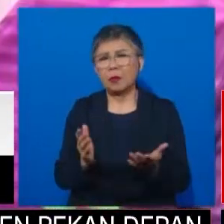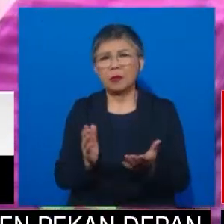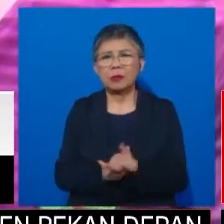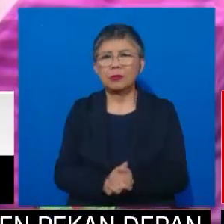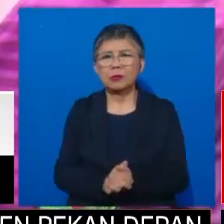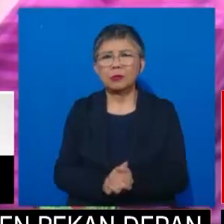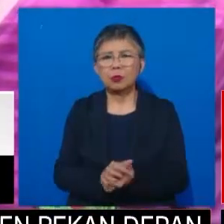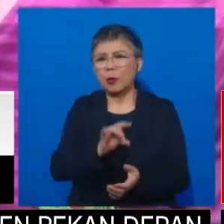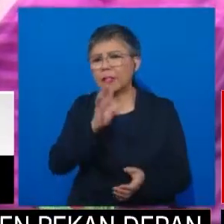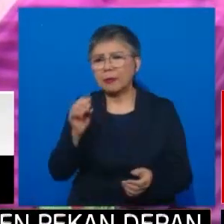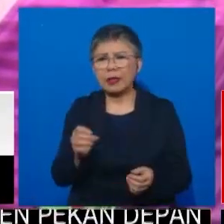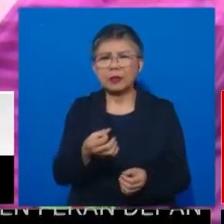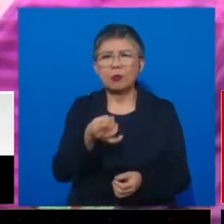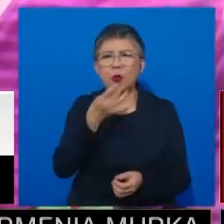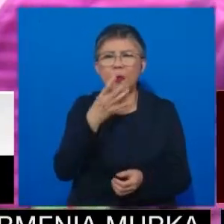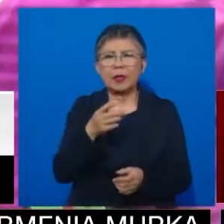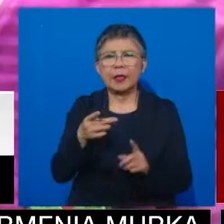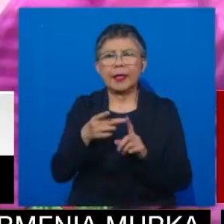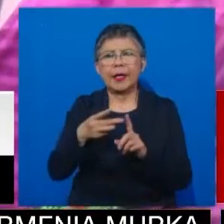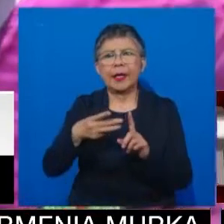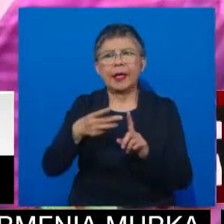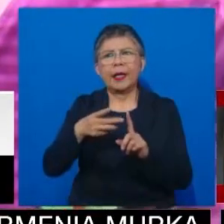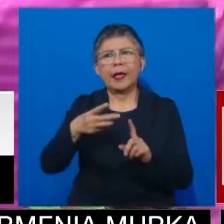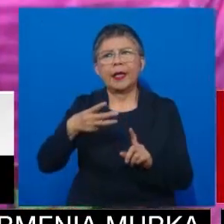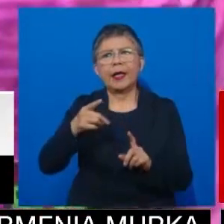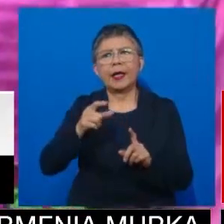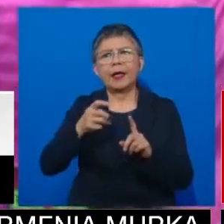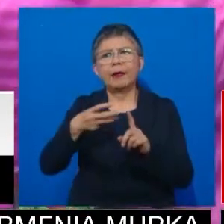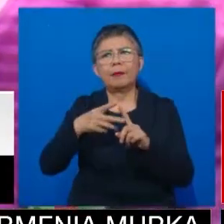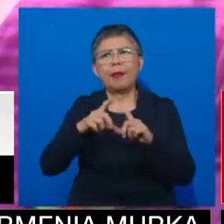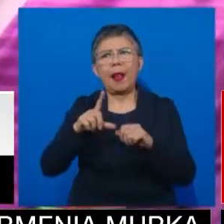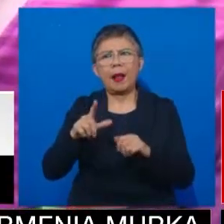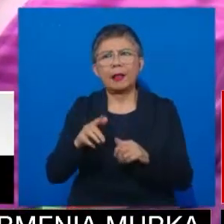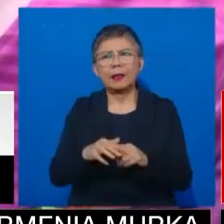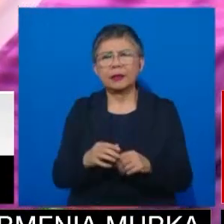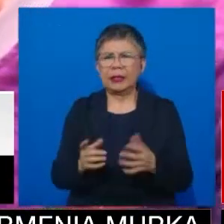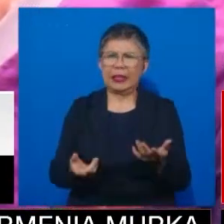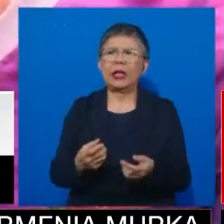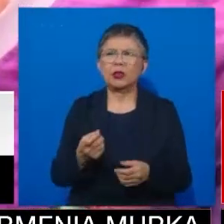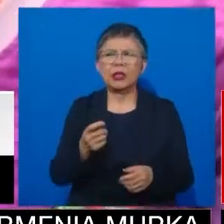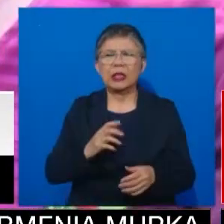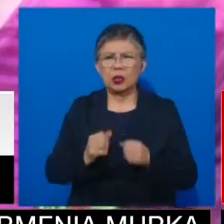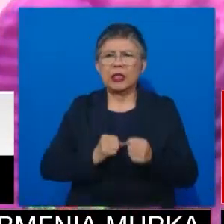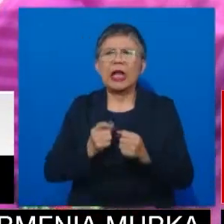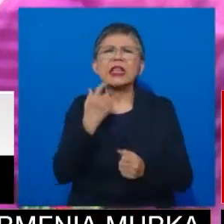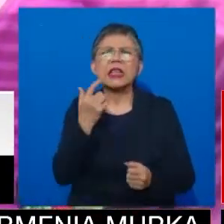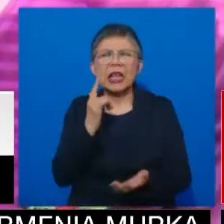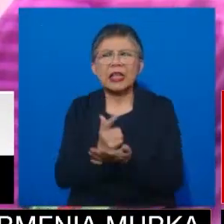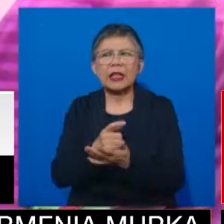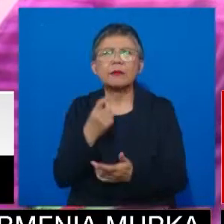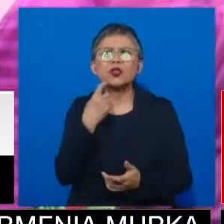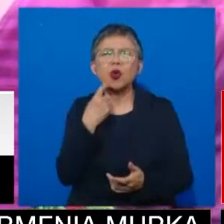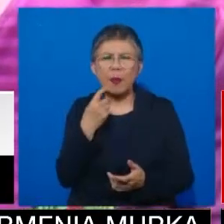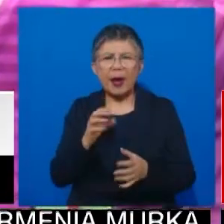itu ya nama saya. Terus pokoknya apa juga ramuan, namanya ramuan herbal mah banyak ini